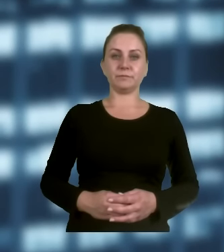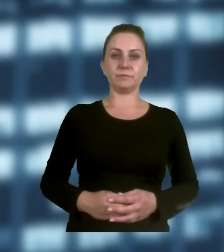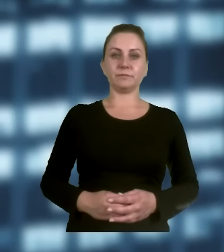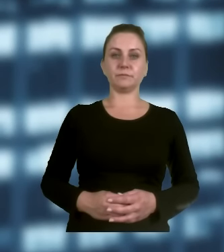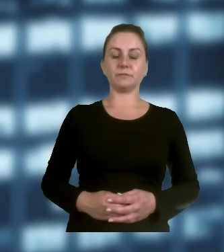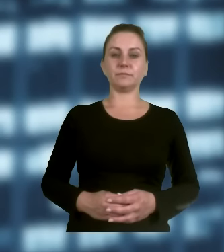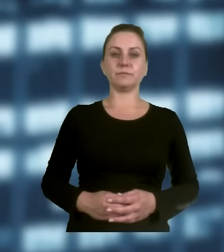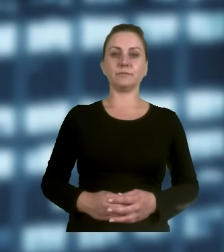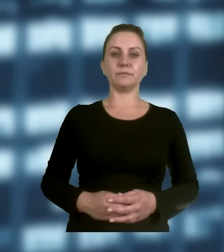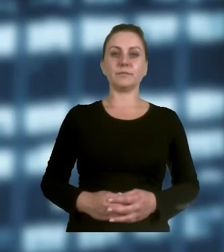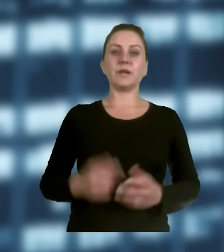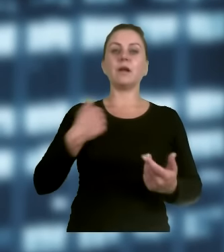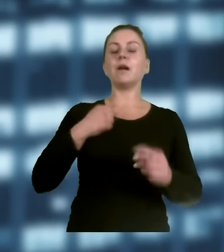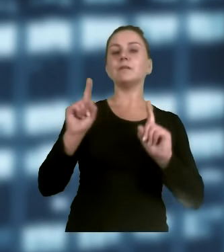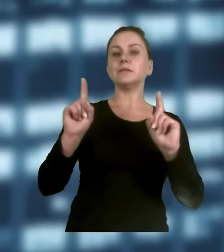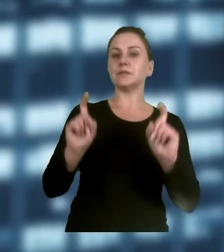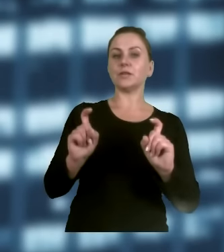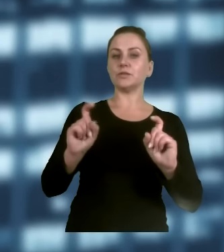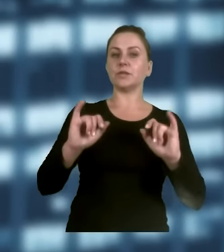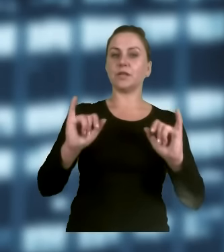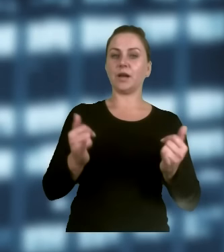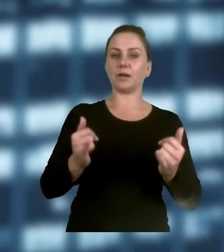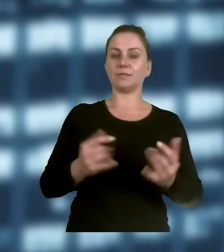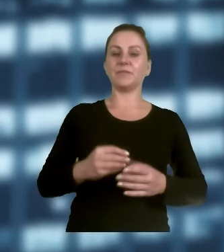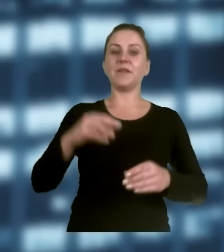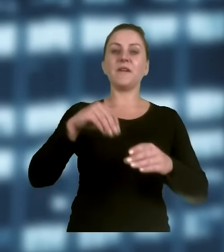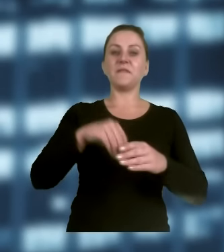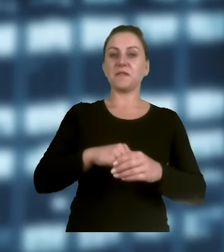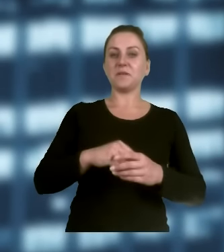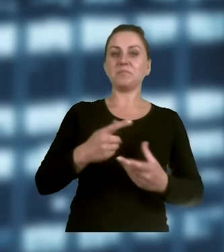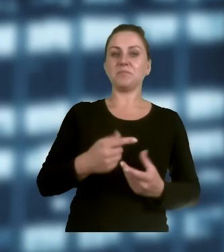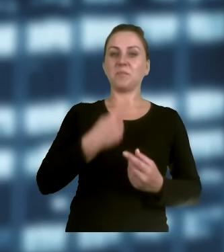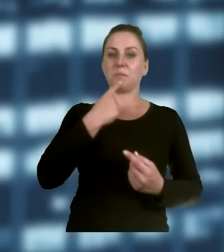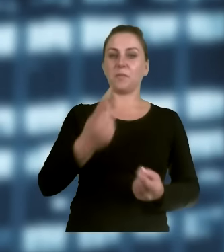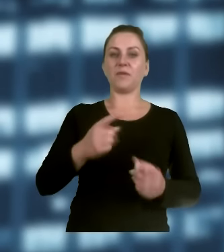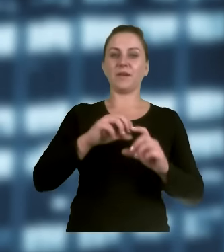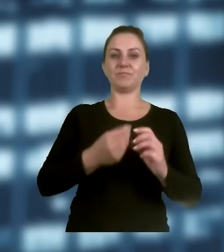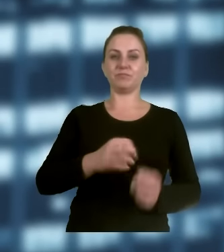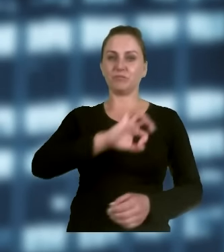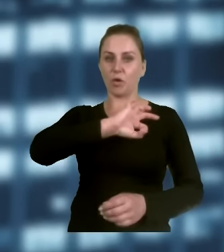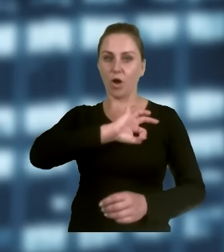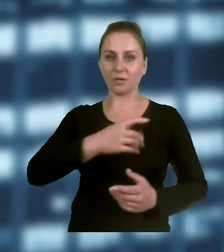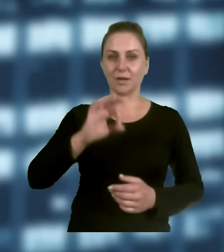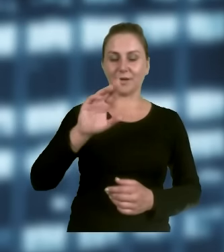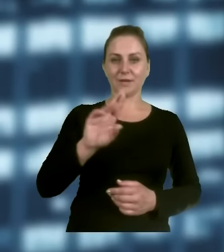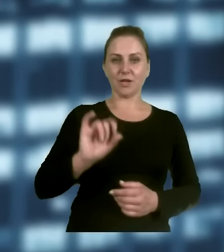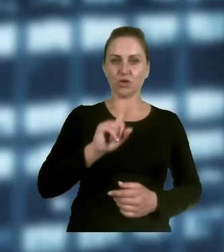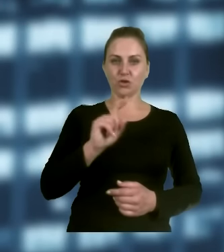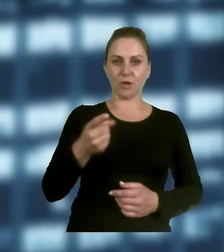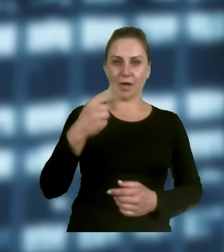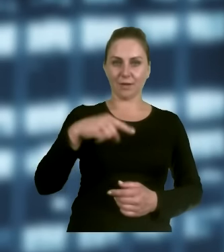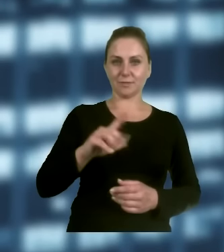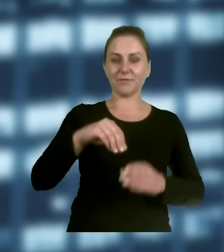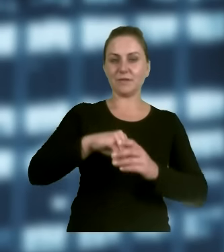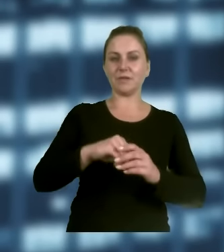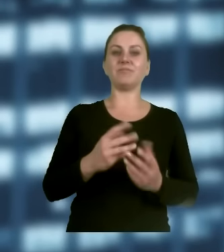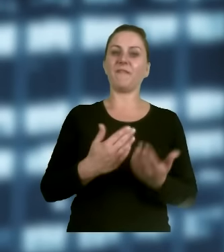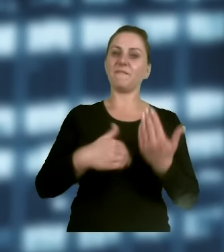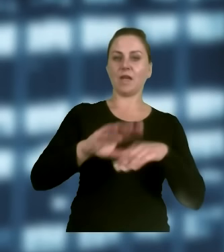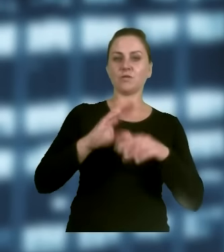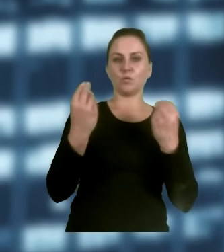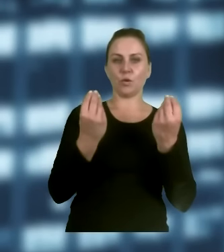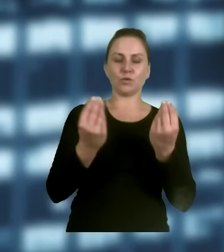to ja tak zacznę w tym nastroju jeszcze po tym orderze dla Ryszarda, bardziej uroczyście,